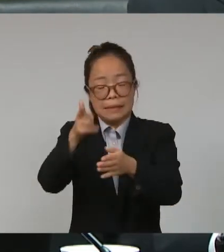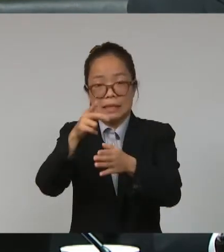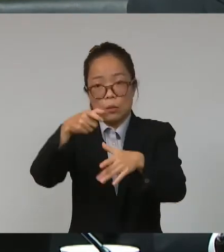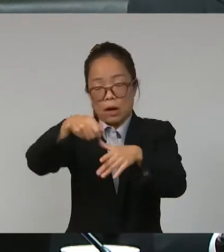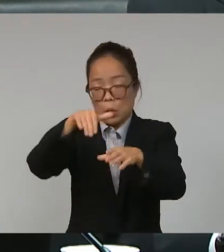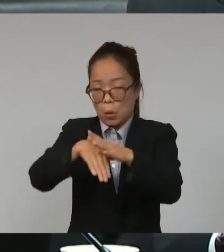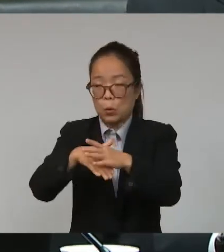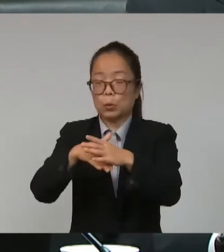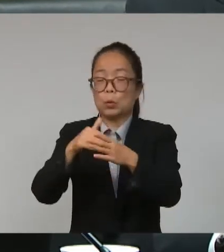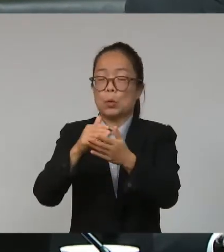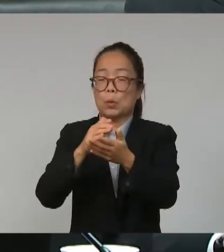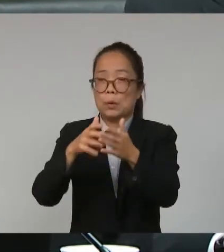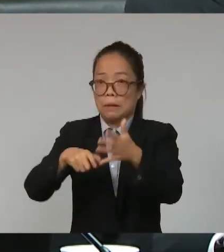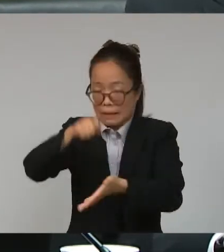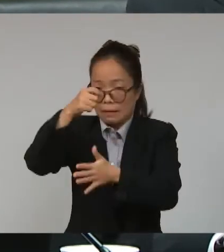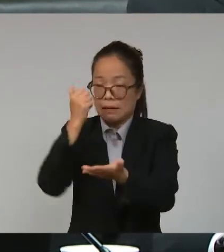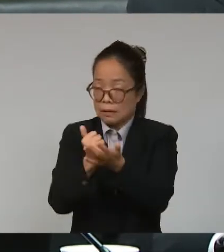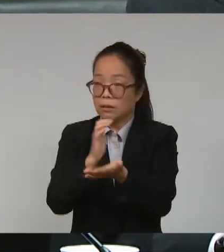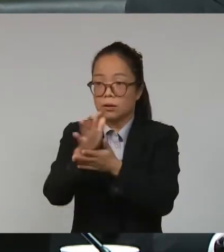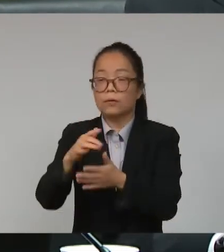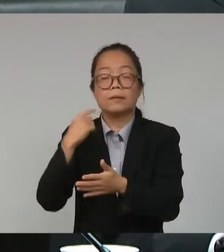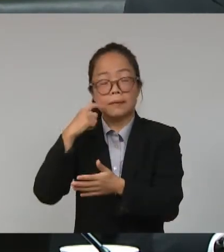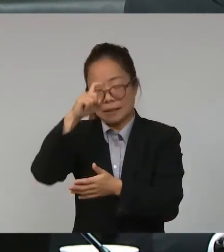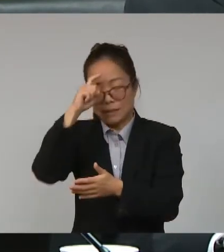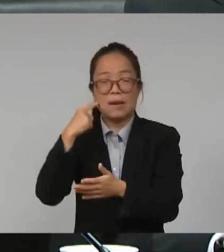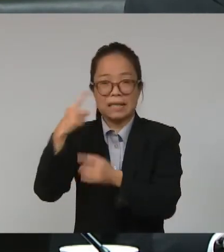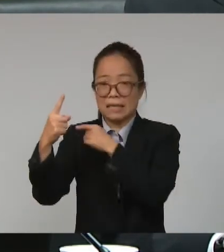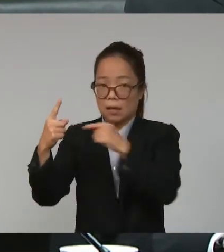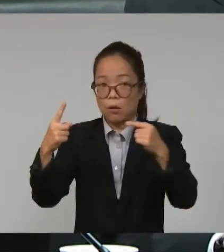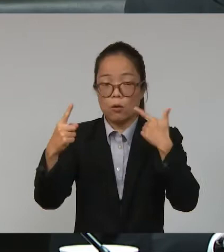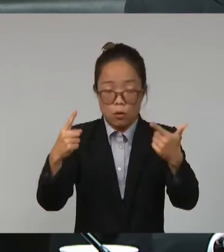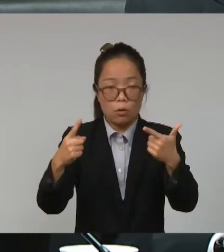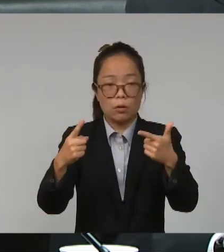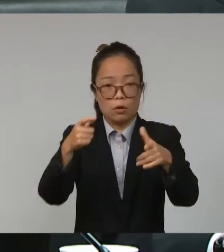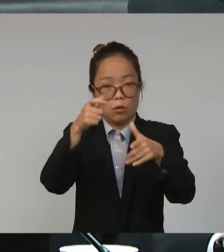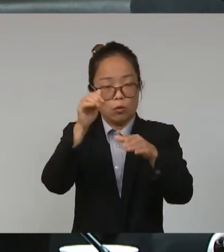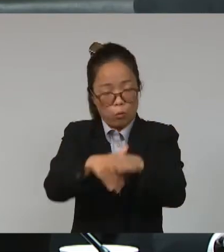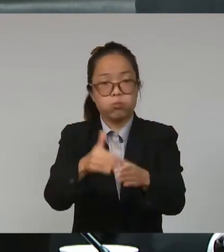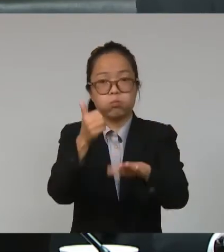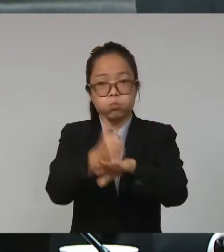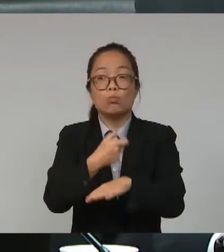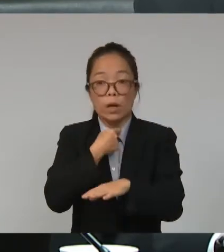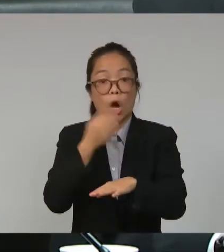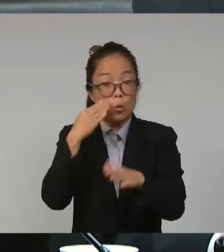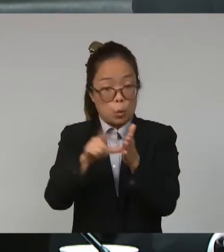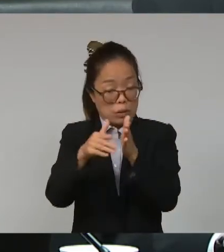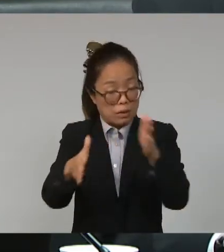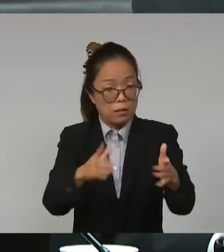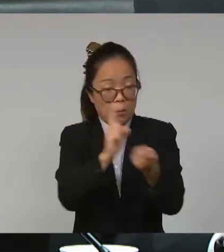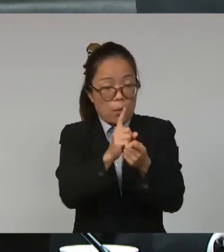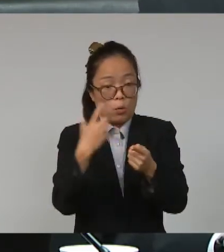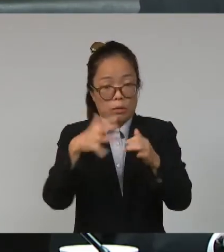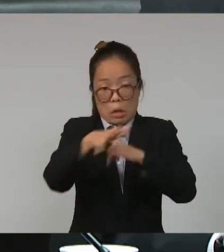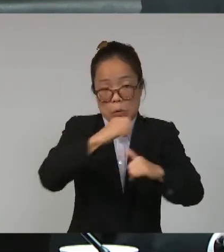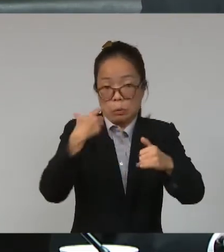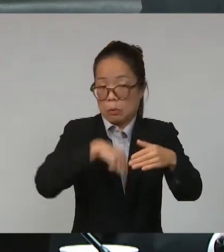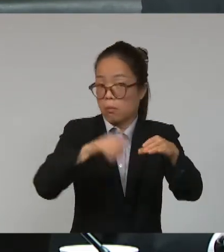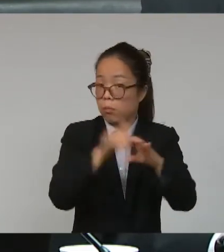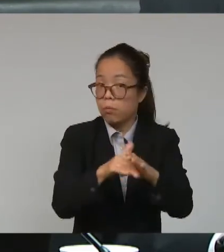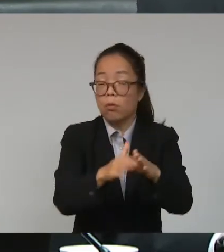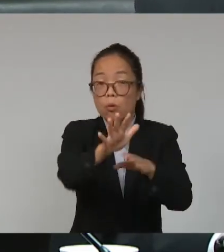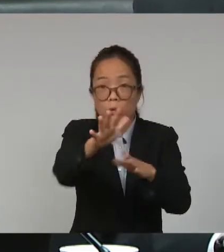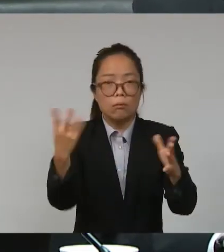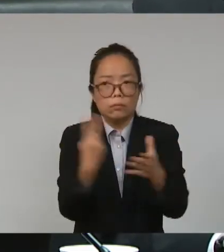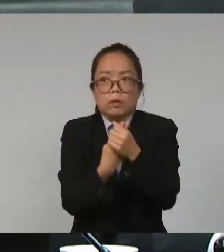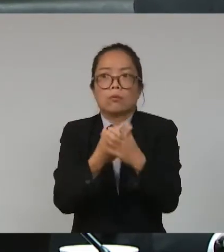成立后一到六个月内要举办公投，而且如果中间如果有公民有全国性大选的话，就要合并举行，这是一个立法的原